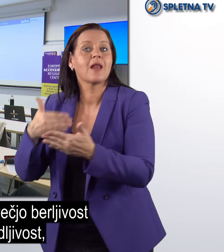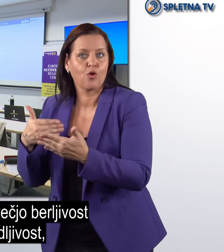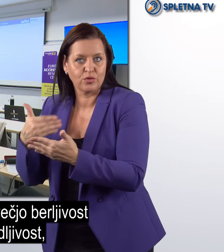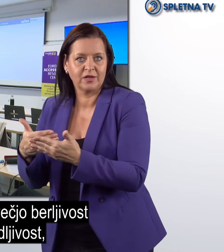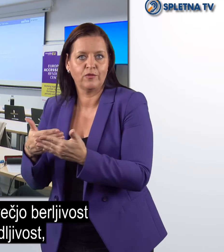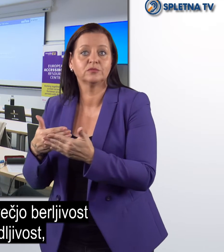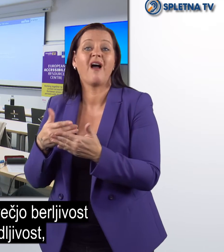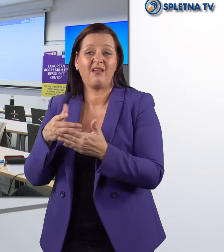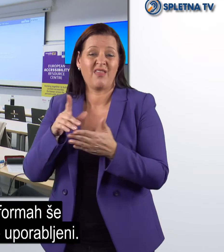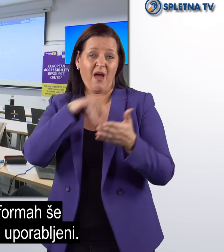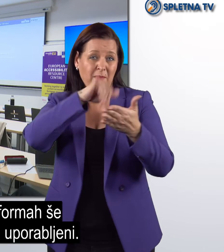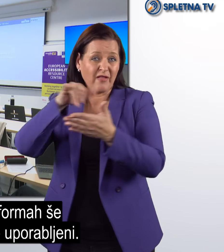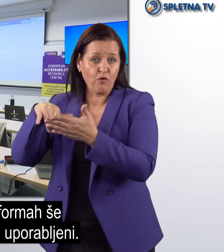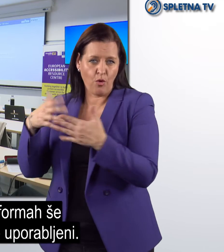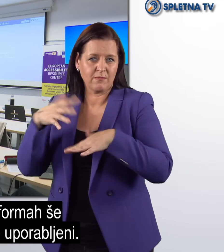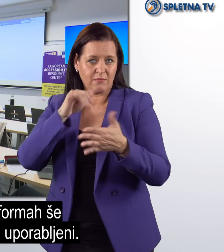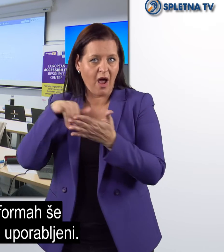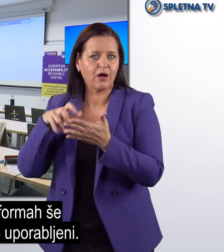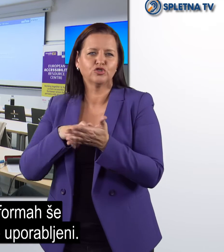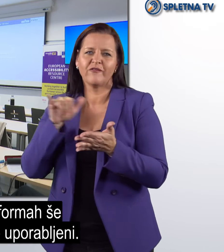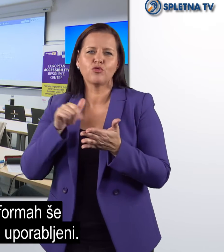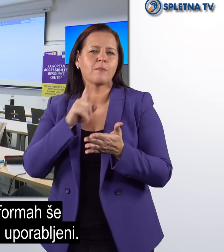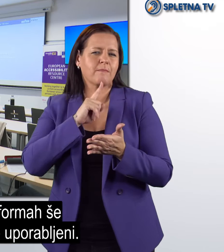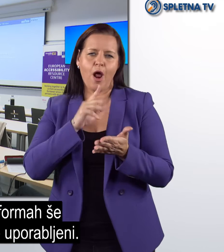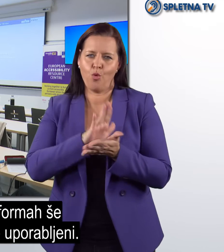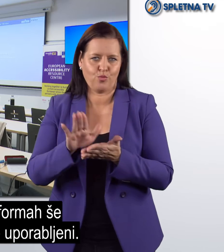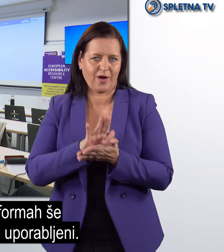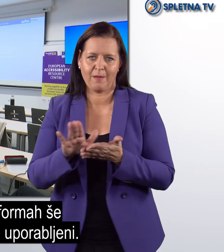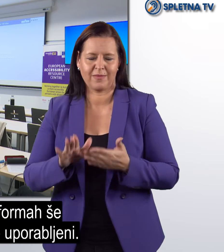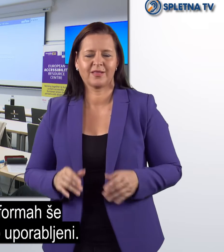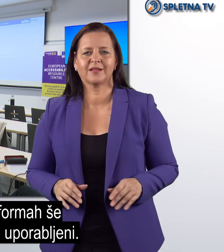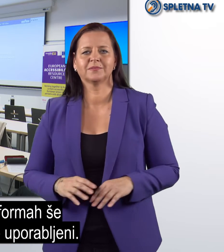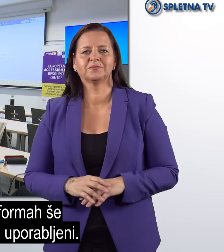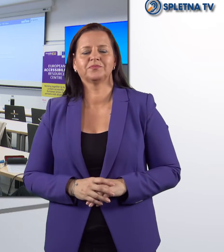prilagodljivost, a so na platformah še vedno premalo uporabljeni.